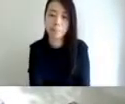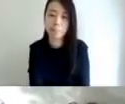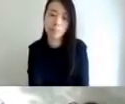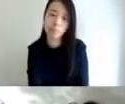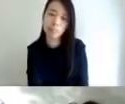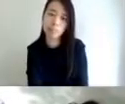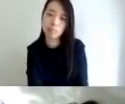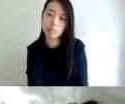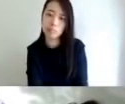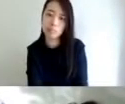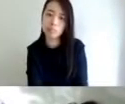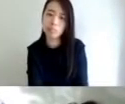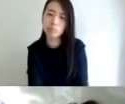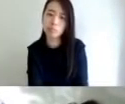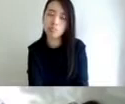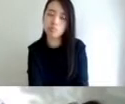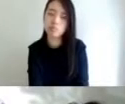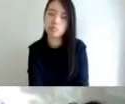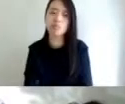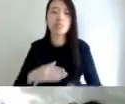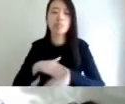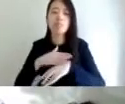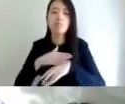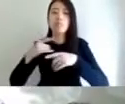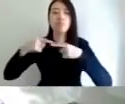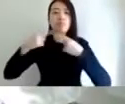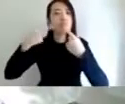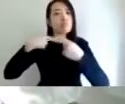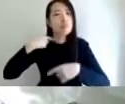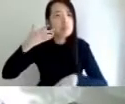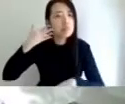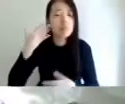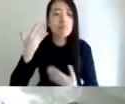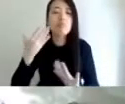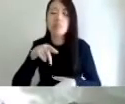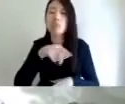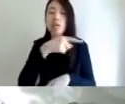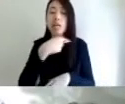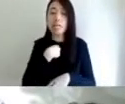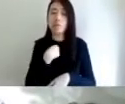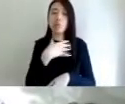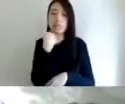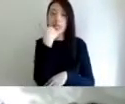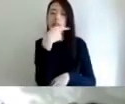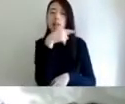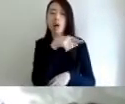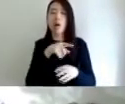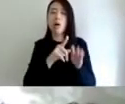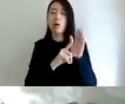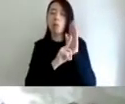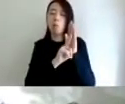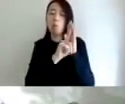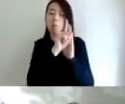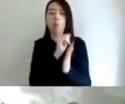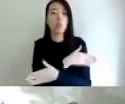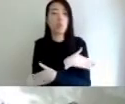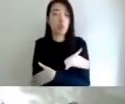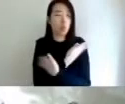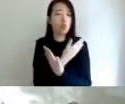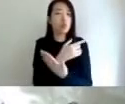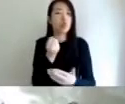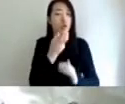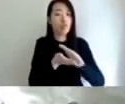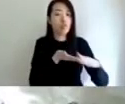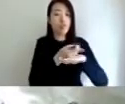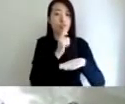佢咁樣，而係我哋需要咧去等佢慢慢天氣回暖啦。佢長翻啲新葉出嚟咧，變翻一個完